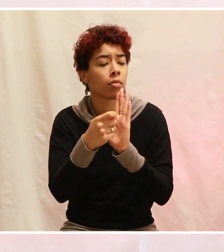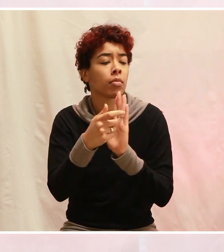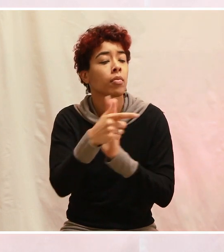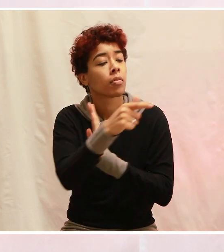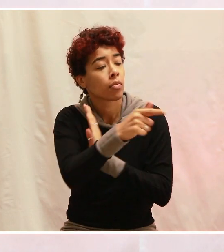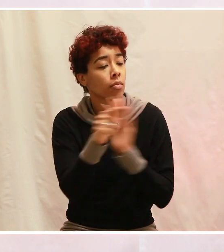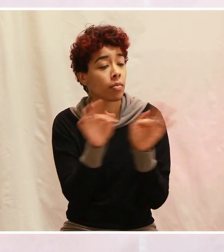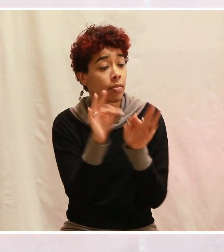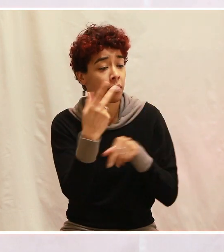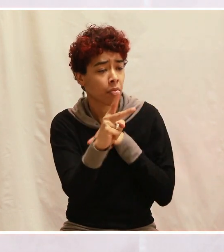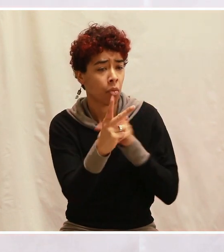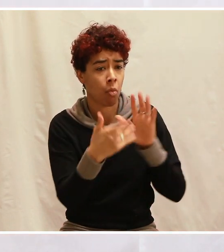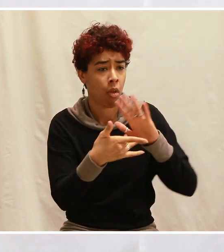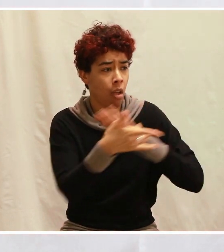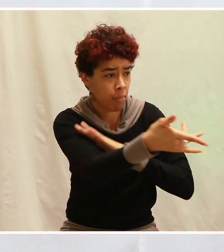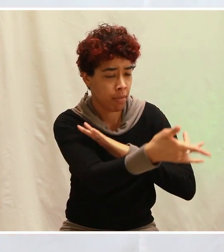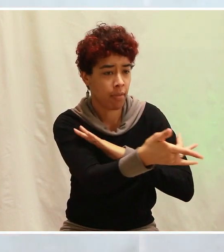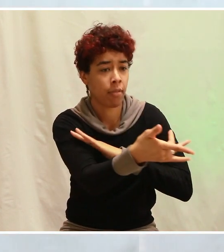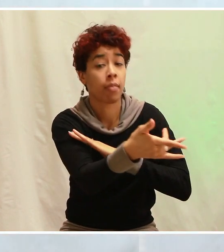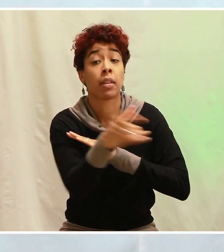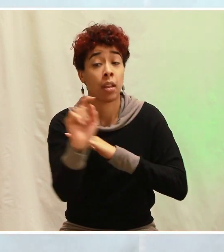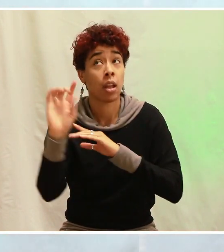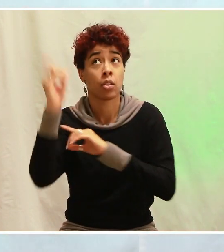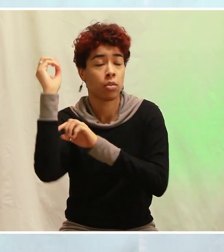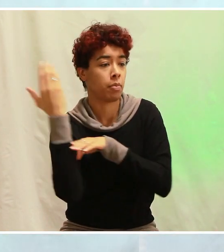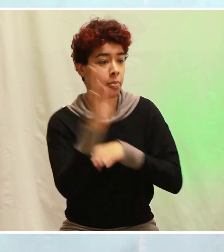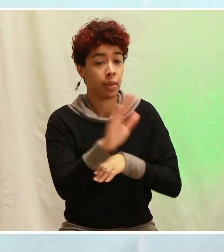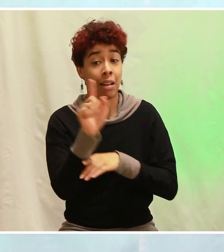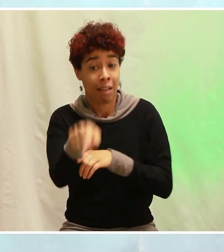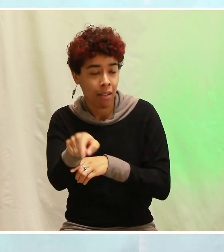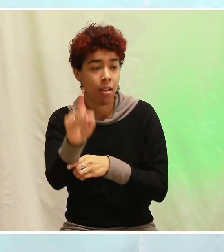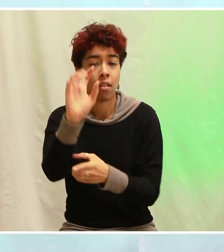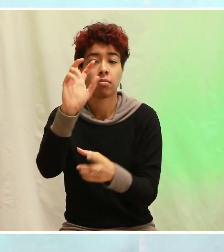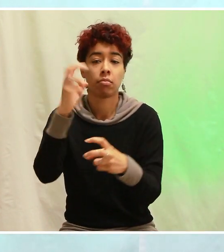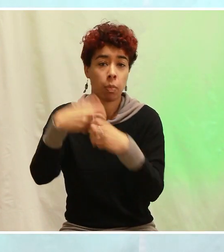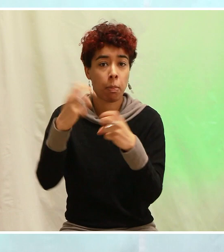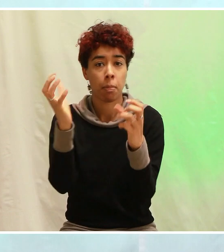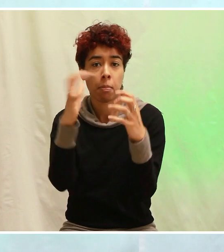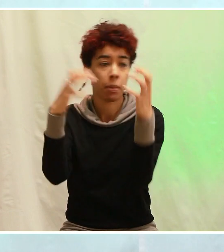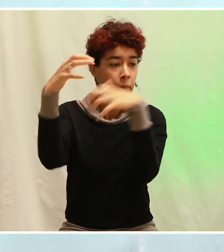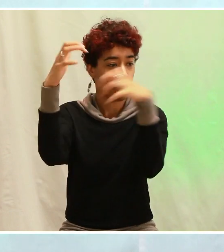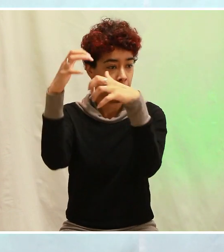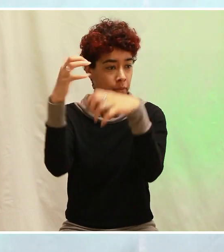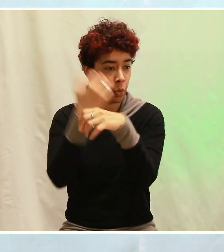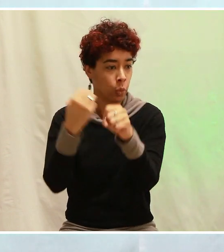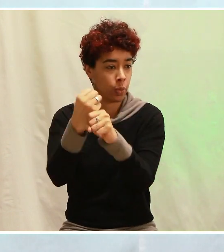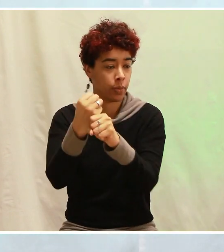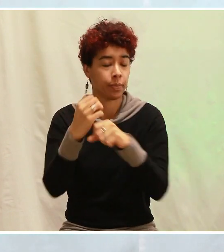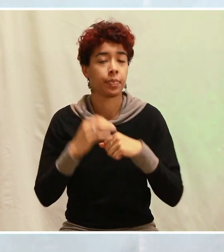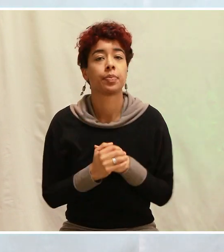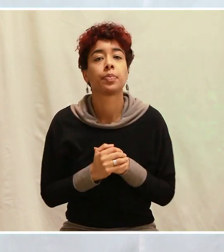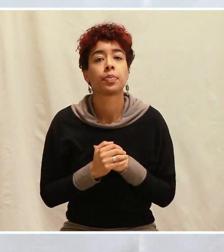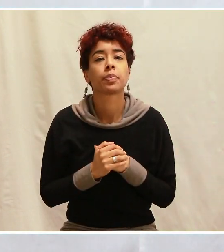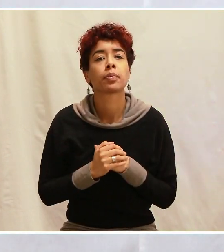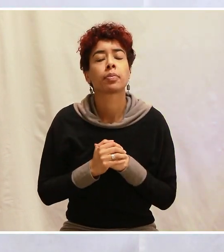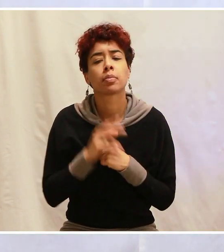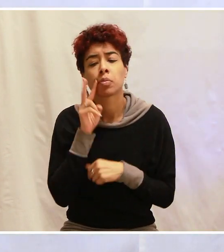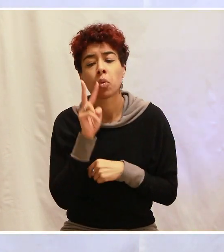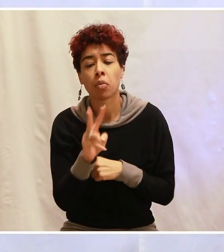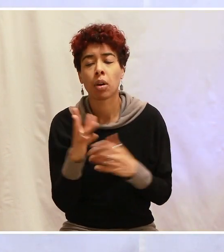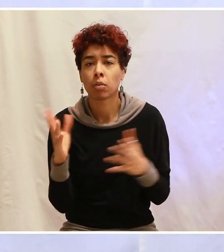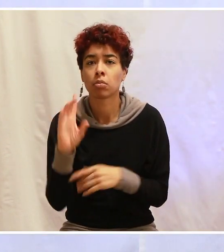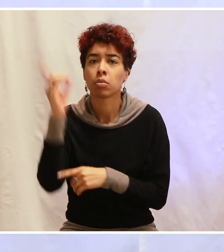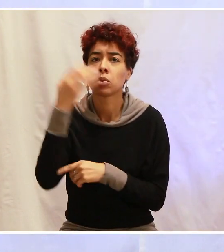fuyais Ésaü ton frère. Amen. » On voit dans ce passage que Dieu ne dit pas « passe par Béthel », et Dieu dit «